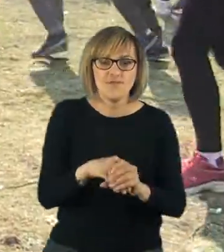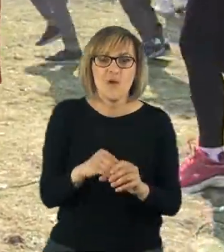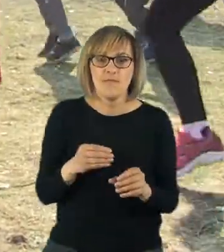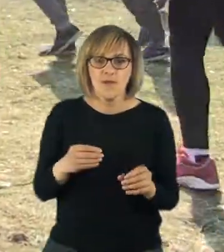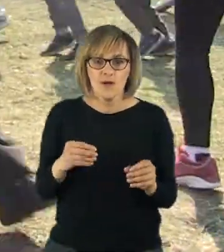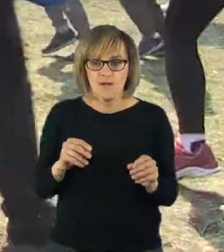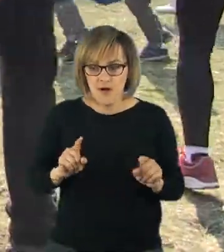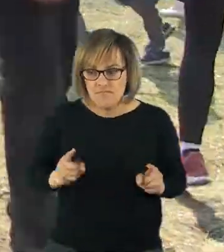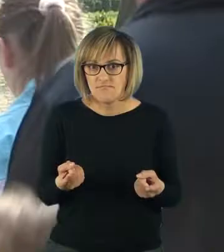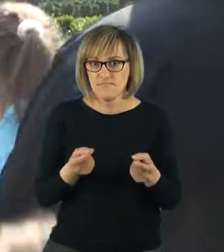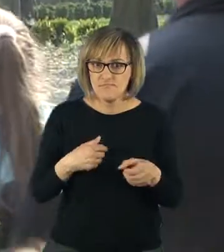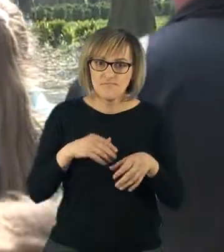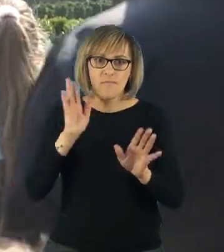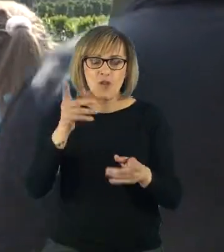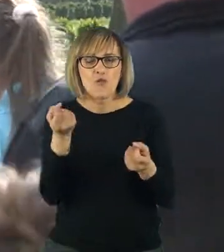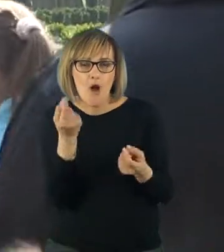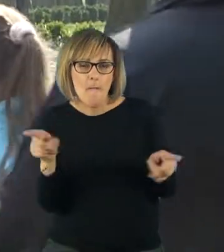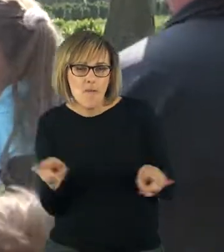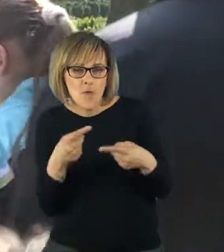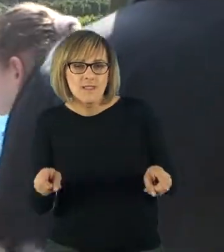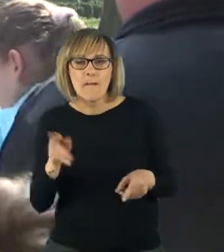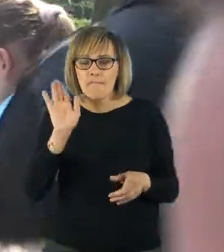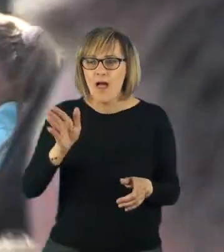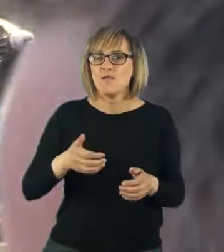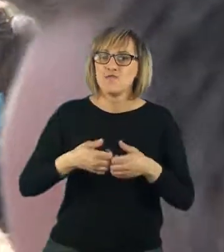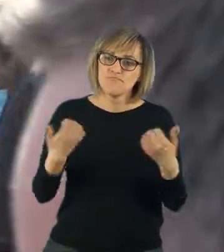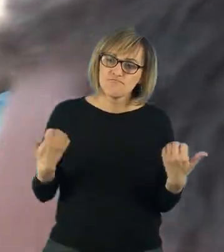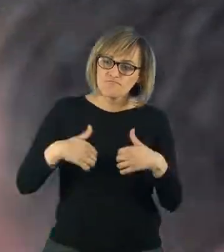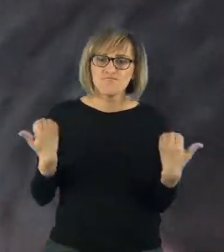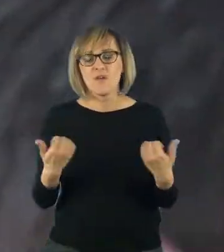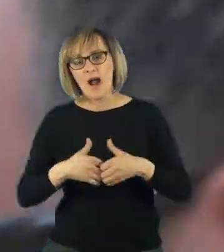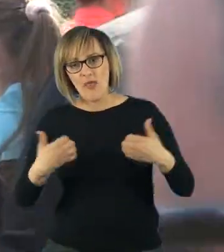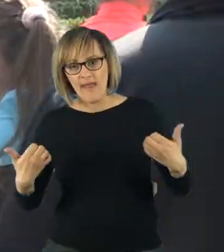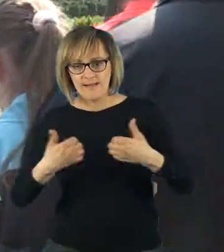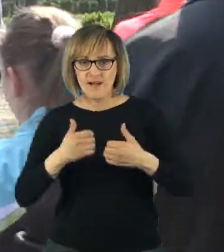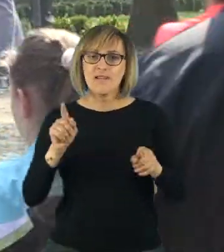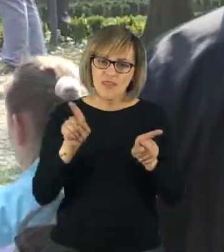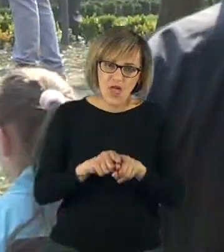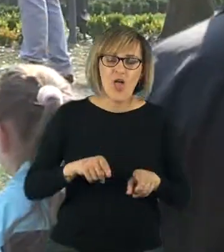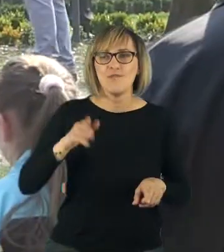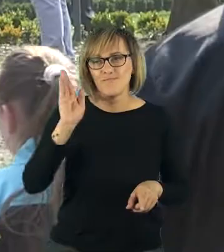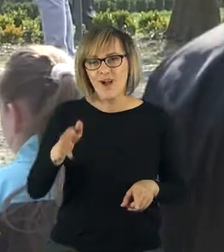najważniejszy. Będzie trochę muzyki, prawdopodobnie orkiestra Dęta. No jak zwykle